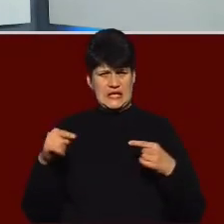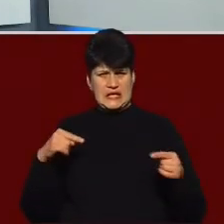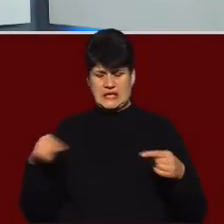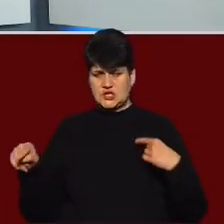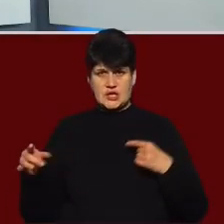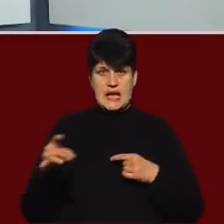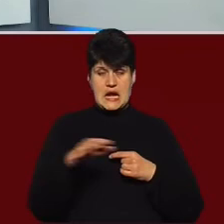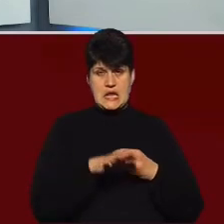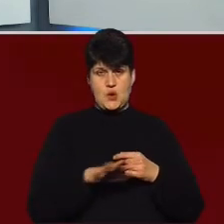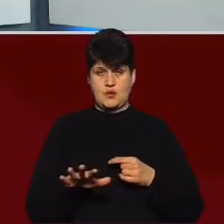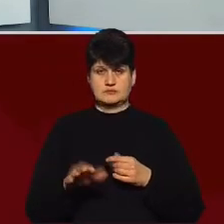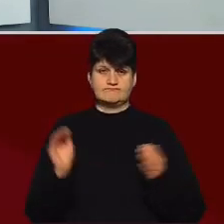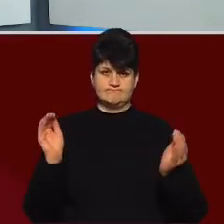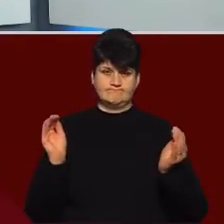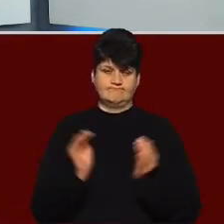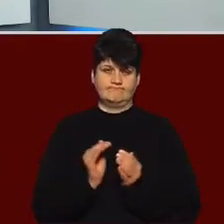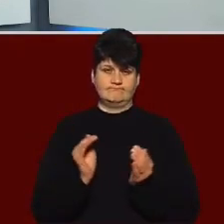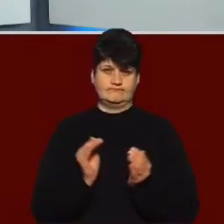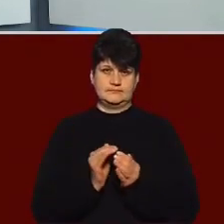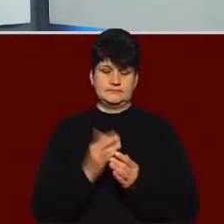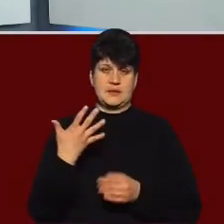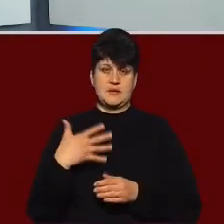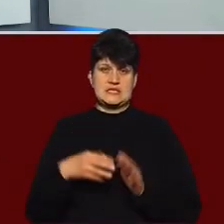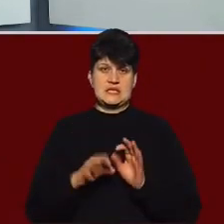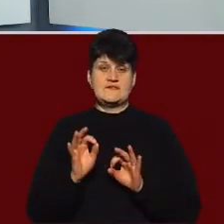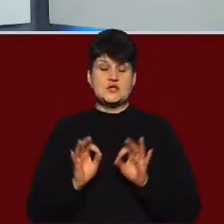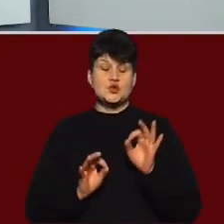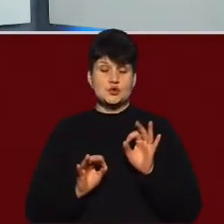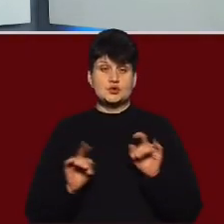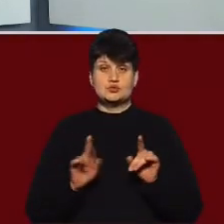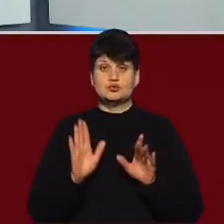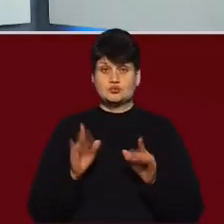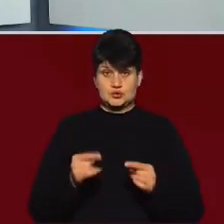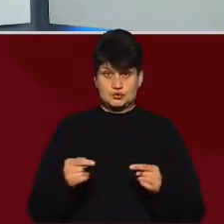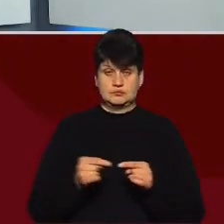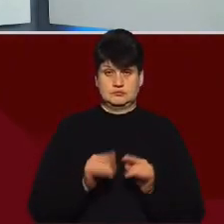регіони менш ніж на 50%. Щоб бути конкретним,